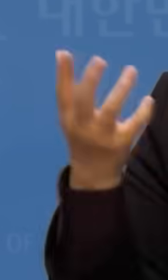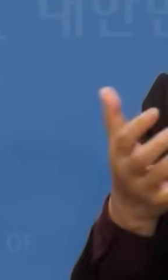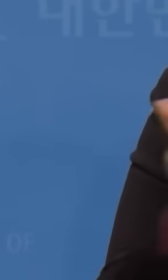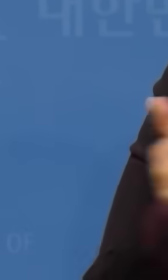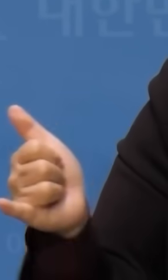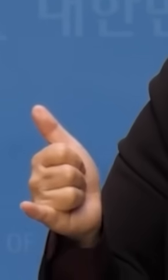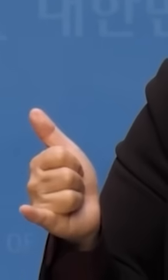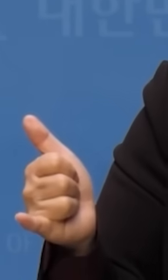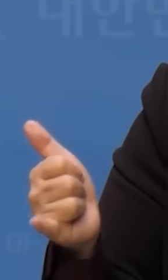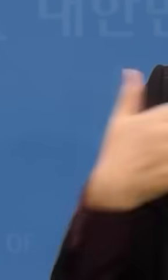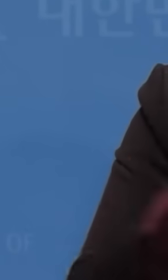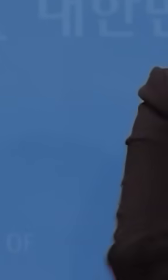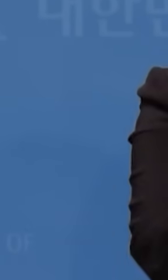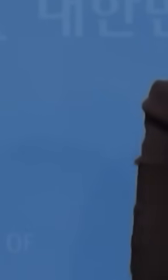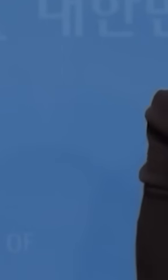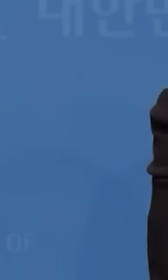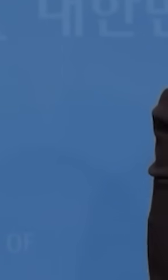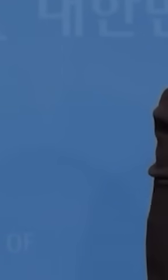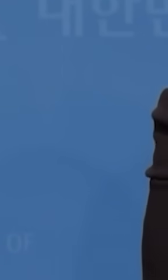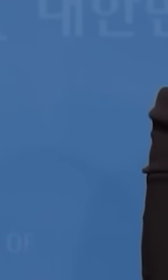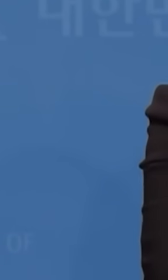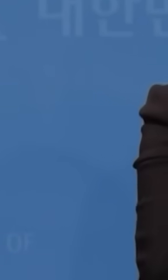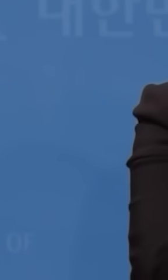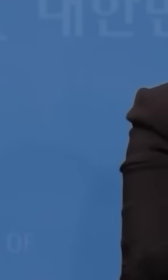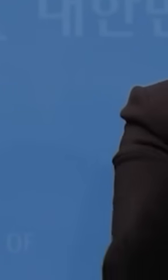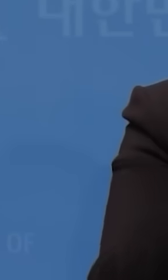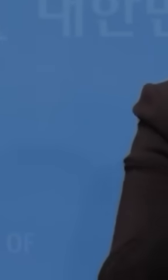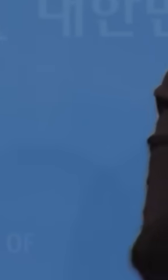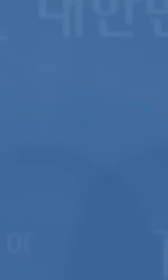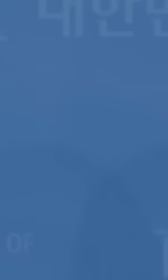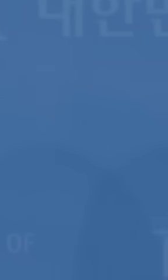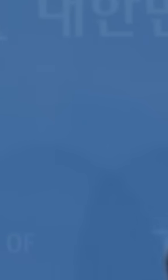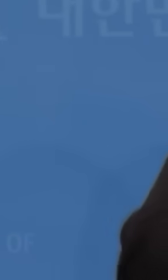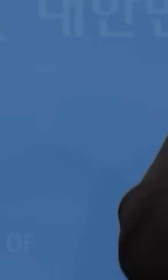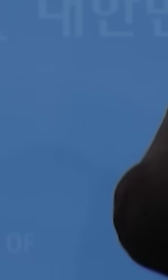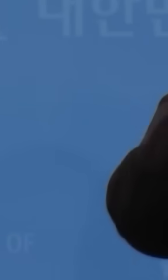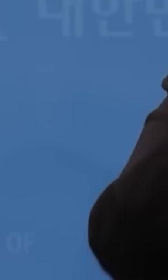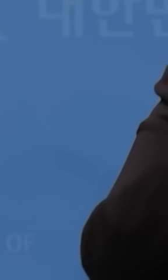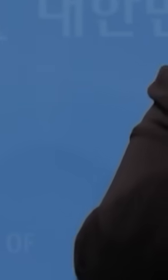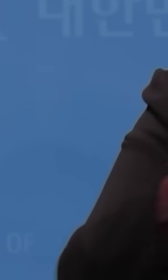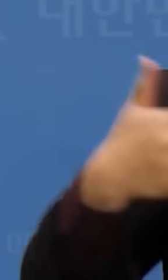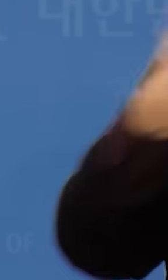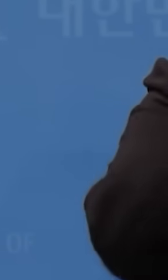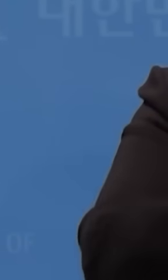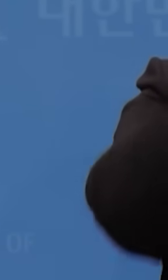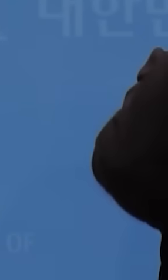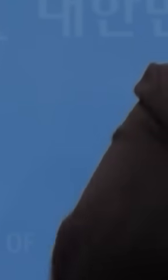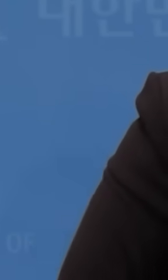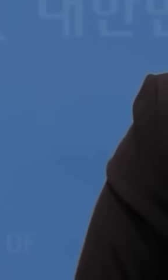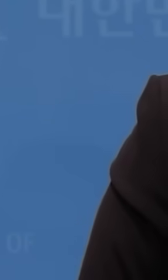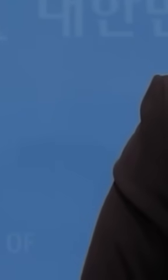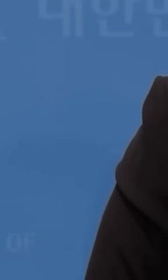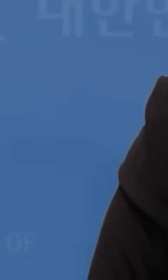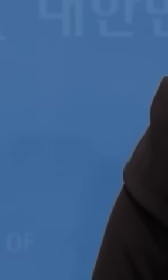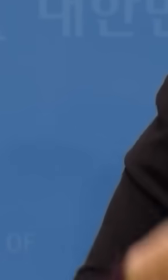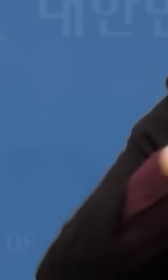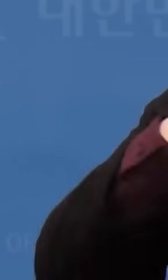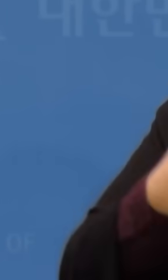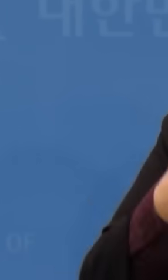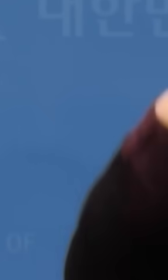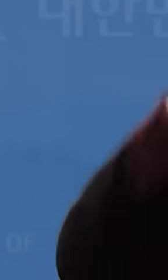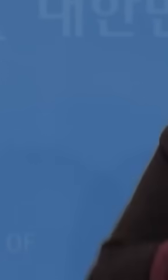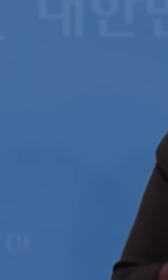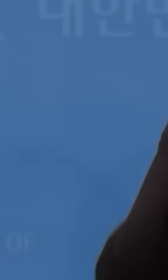아픈 나이 동료들에게 손을 내밀어주는 국회의원이었으면 좋겠습니다. 아, 내게도 저런 국회의원이 우리